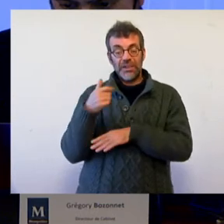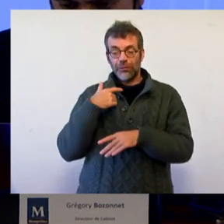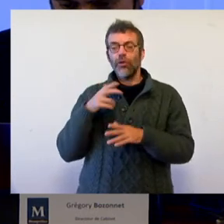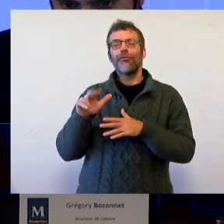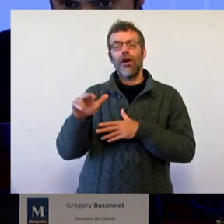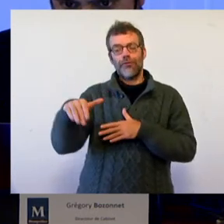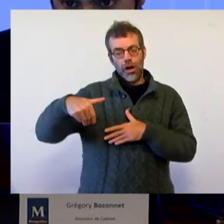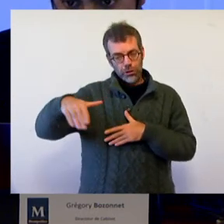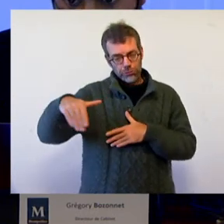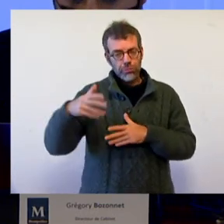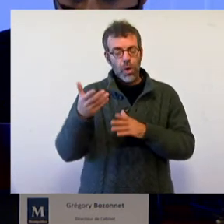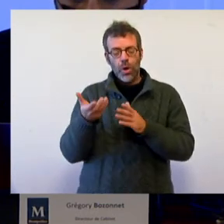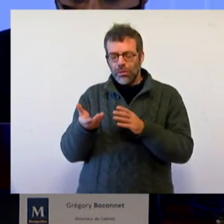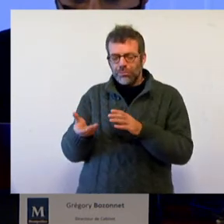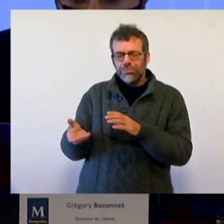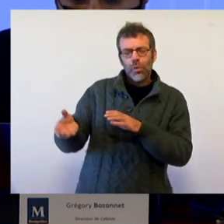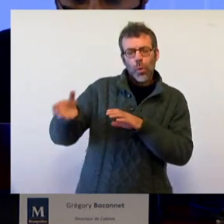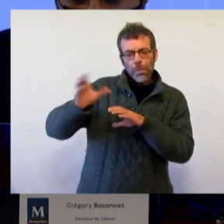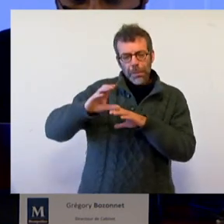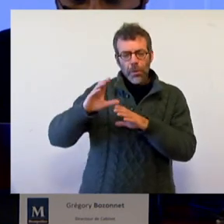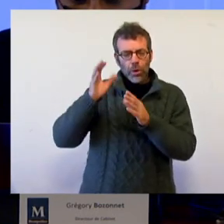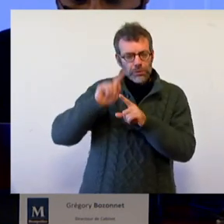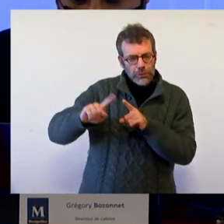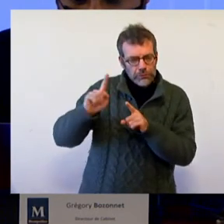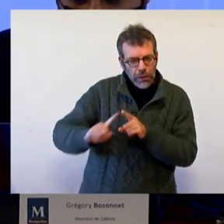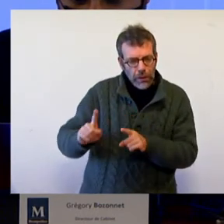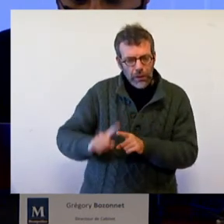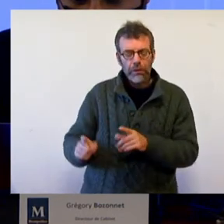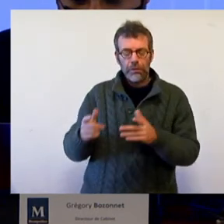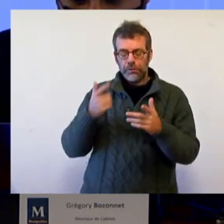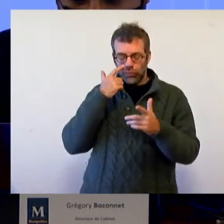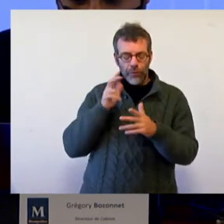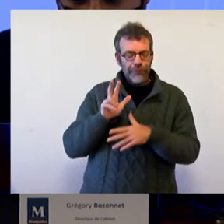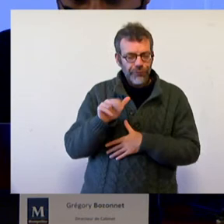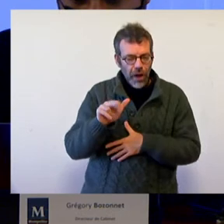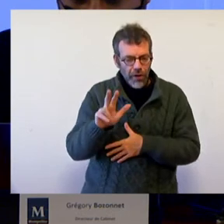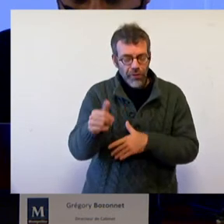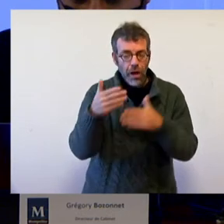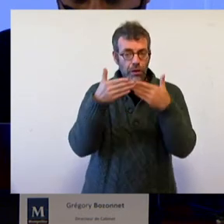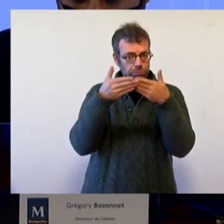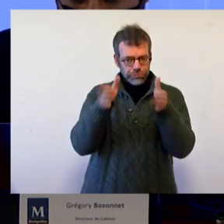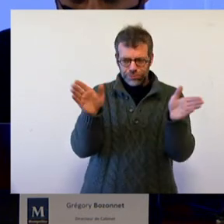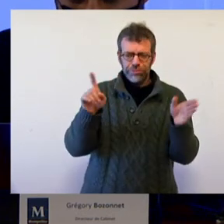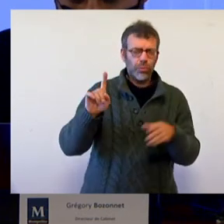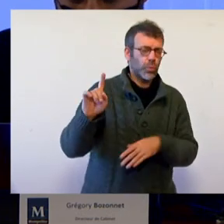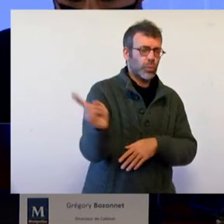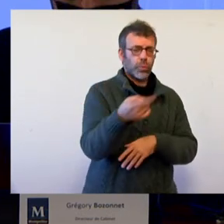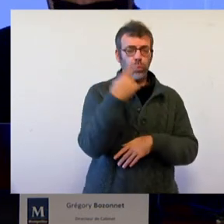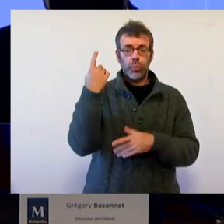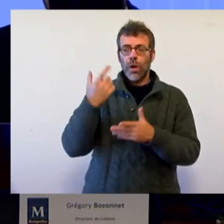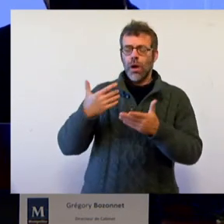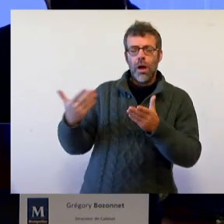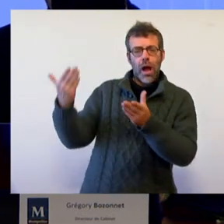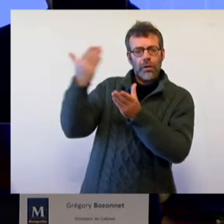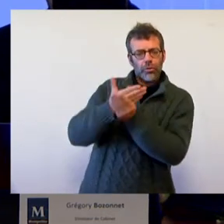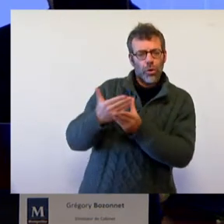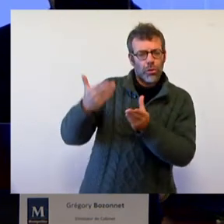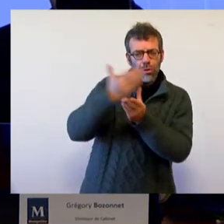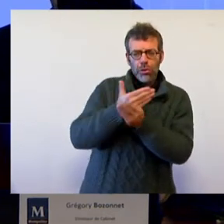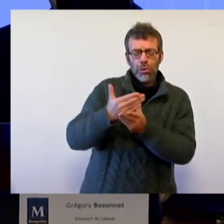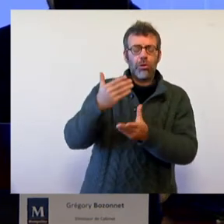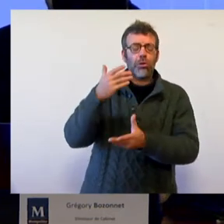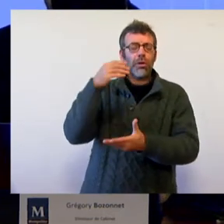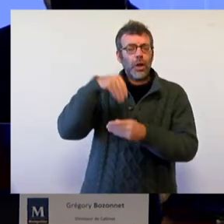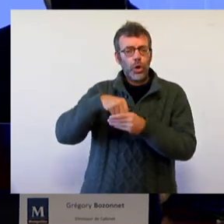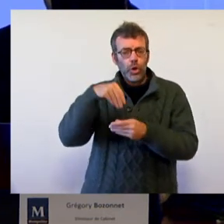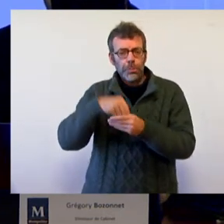évidemment, complet et détaillé car ils sont construits pour offrir la plus grande lisibilité possible aux acteurs économiques et aux sociaux de notre ville. Ils